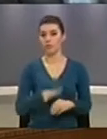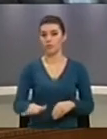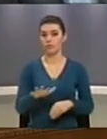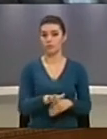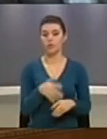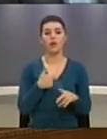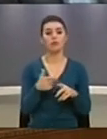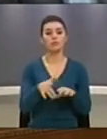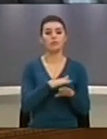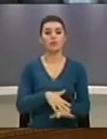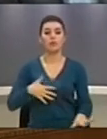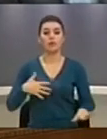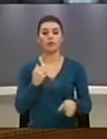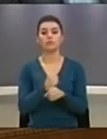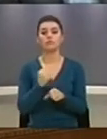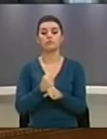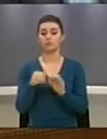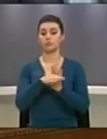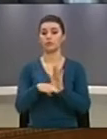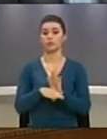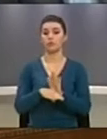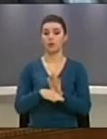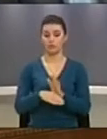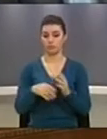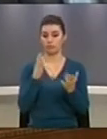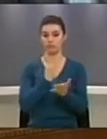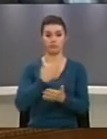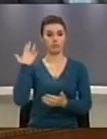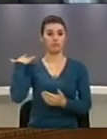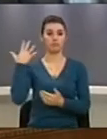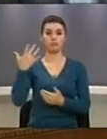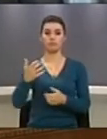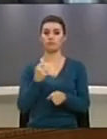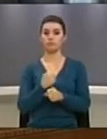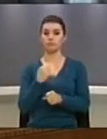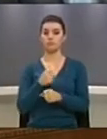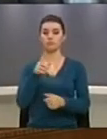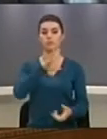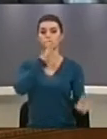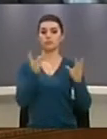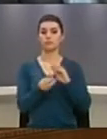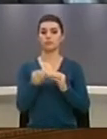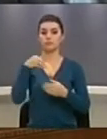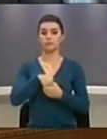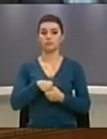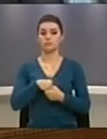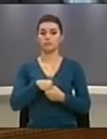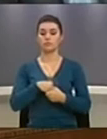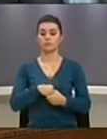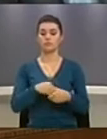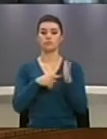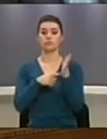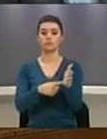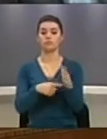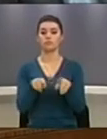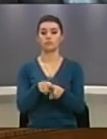kuvendi i Republikës Kosovës me rregullat siç i kemi edhe siç është dëshmuar në të kaluarën, pak a shumë është vetëm një lloj lavatriçe